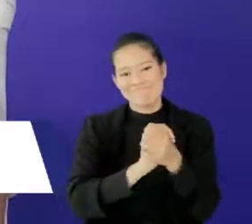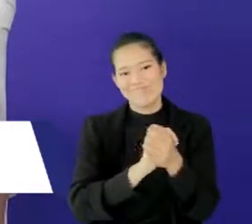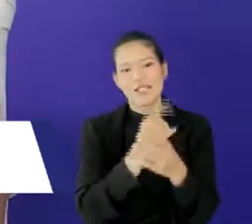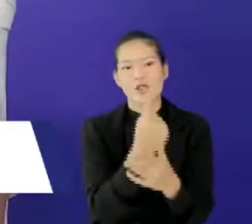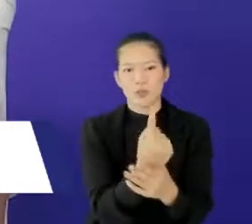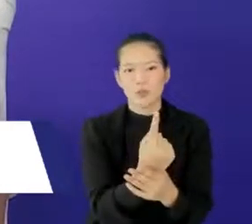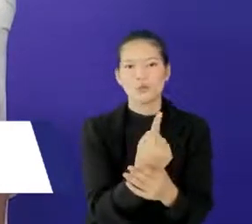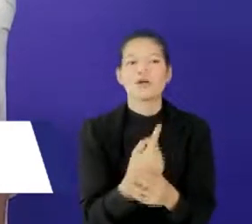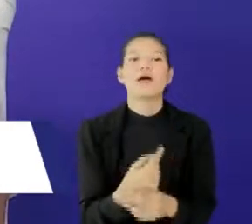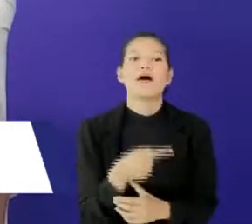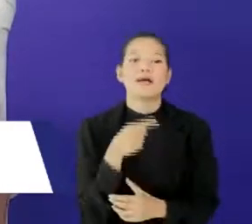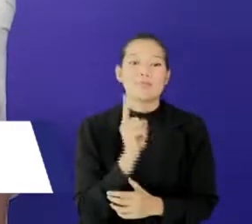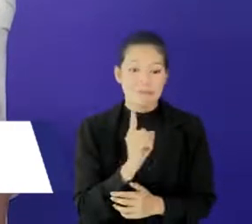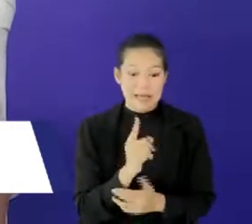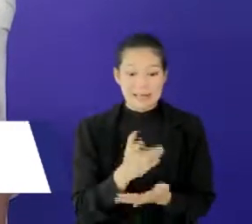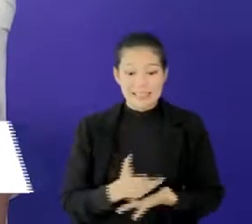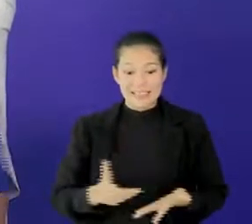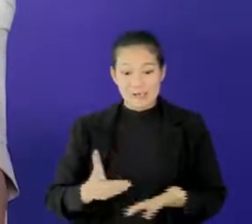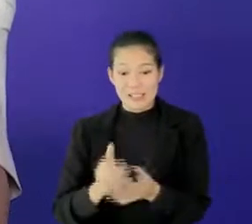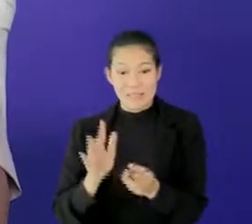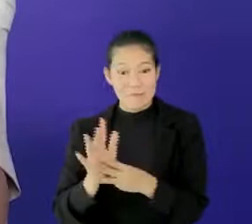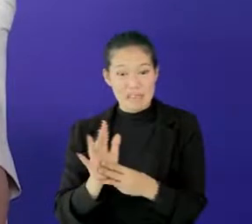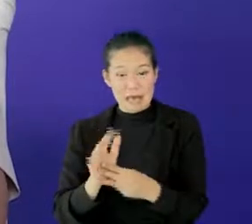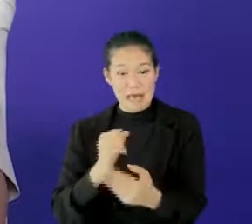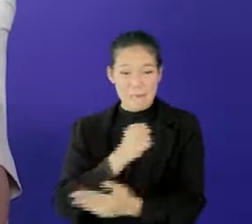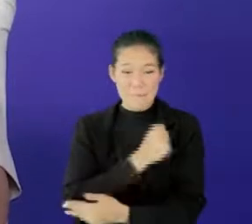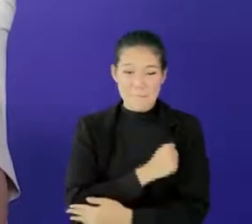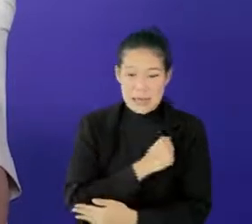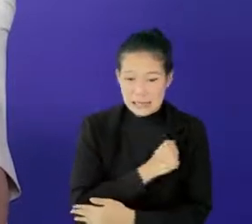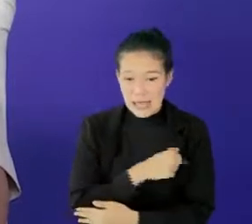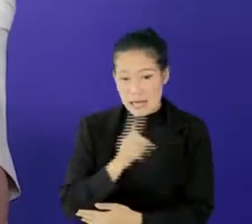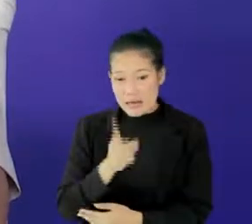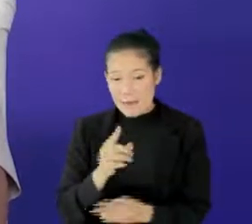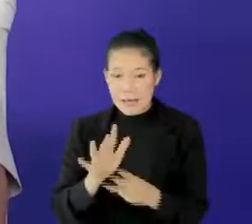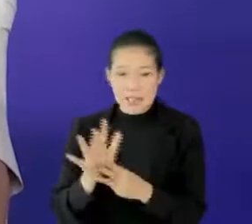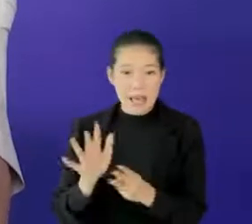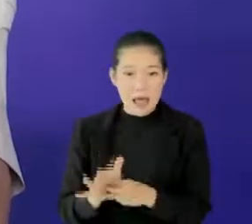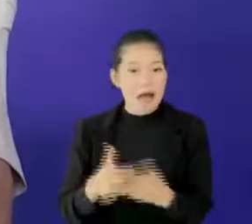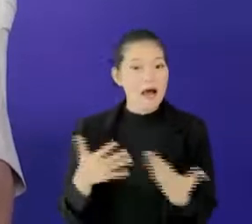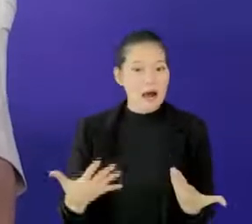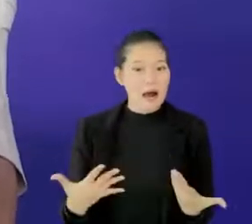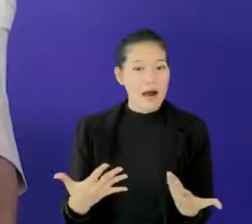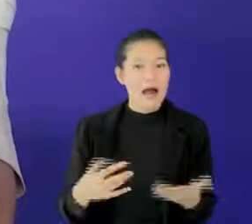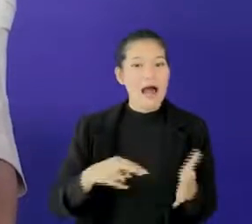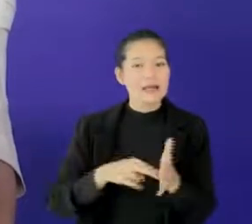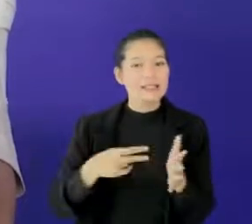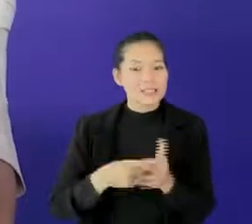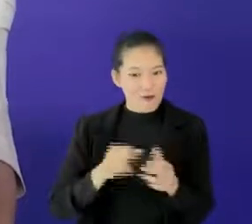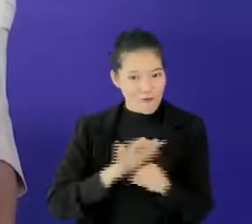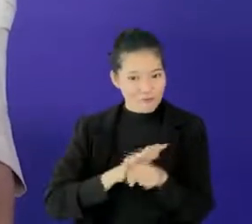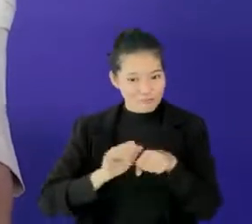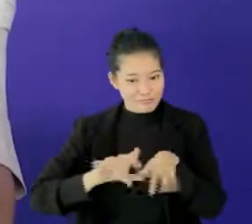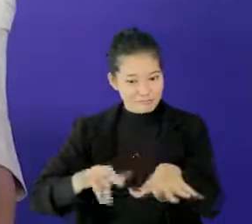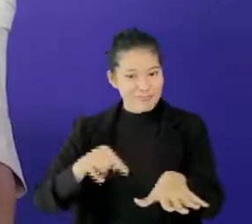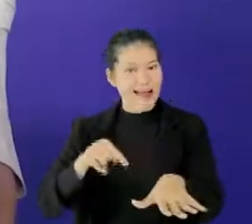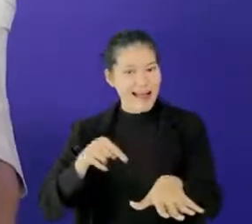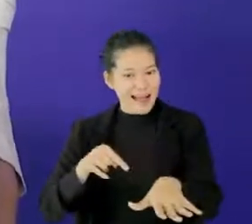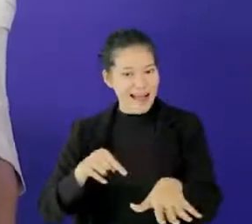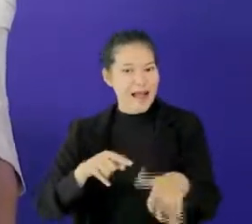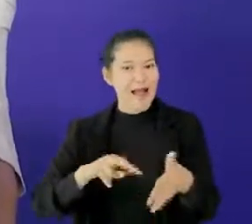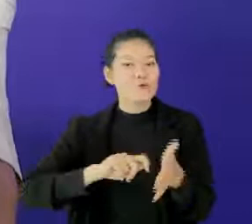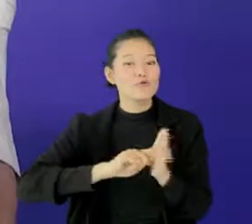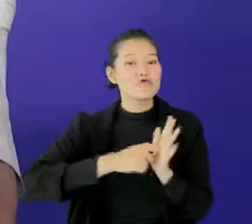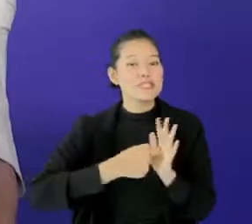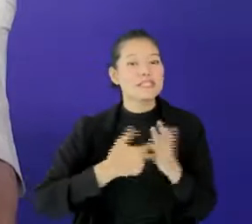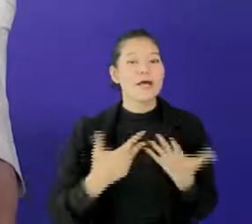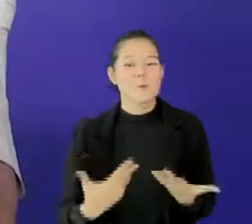Oleh karenanya, di dalam menghadapi permasalahan bangsa, termasuk juga di dalamnya adalah menangani pandemi COVID ini, kata kuncinya